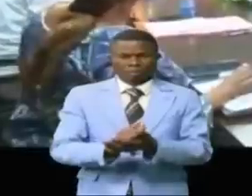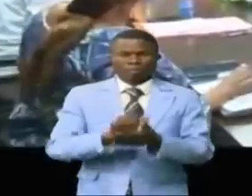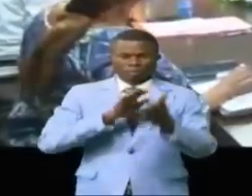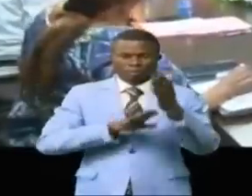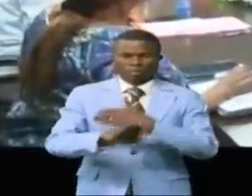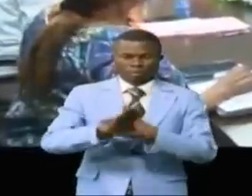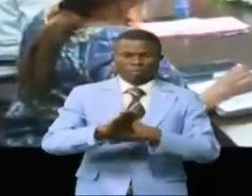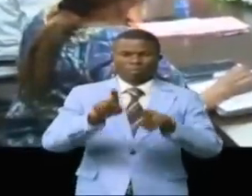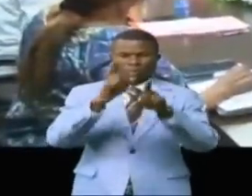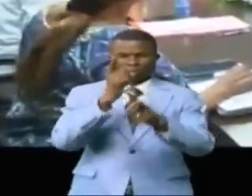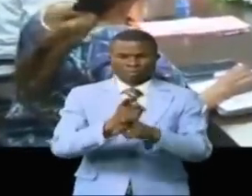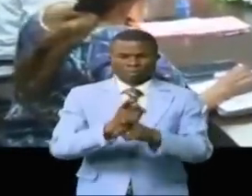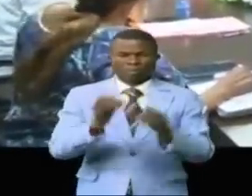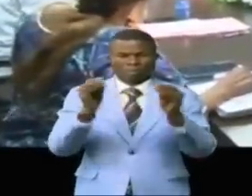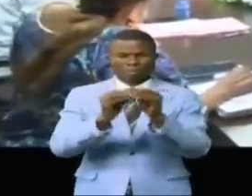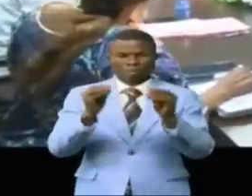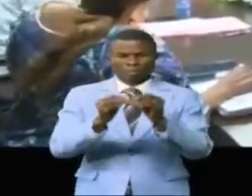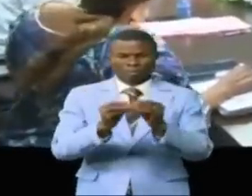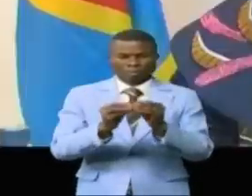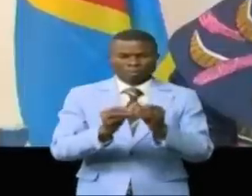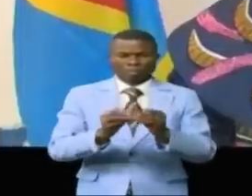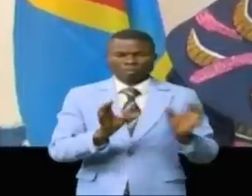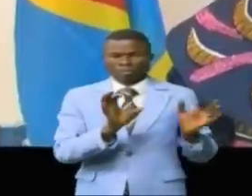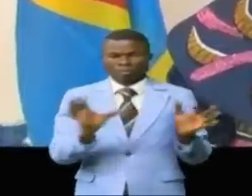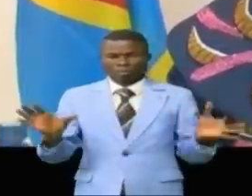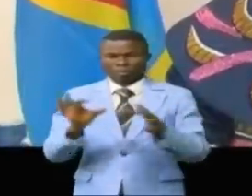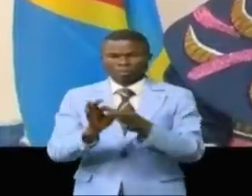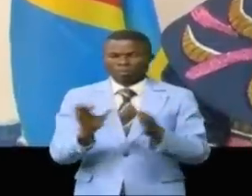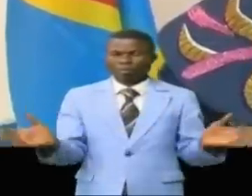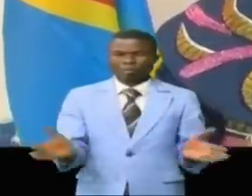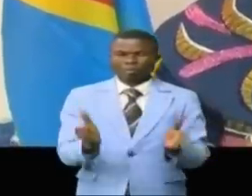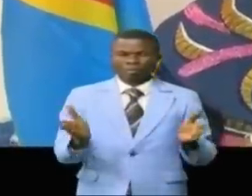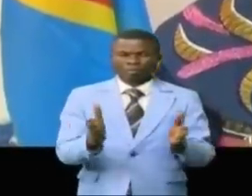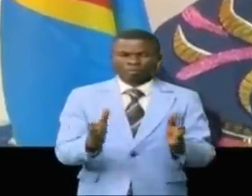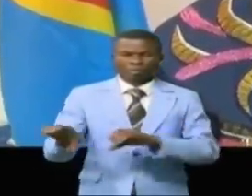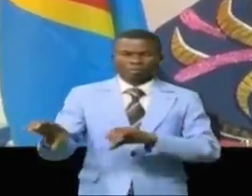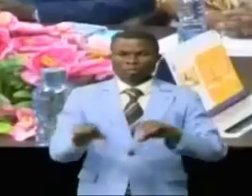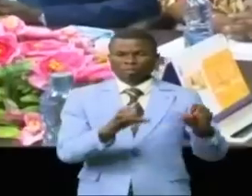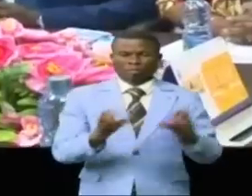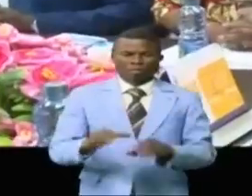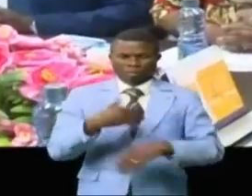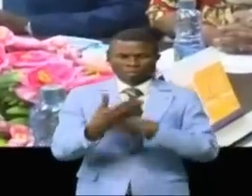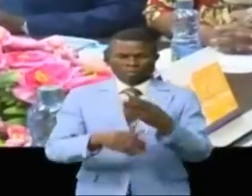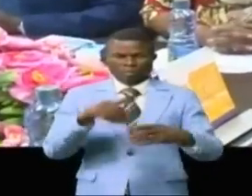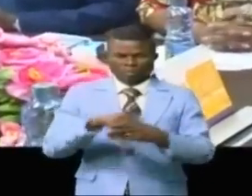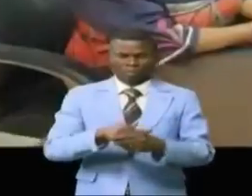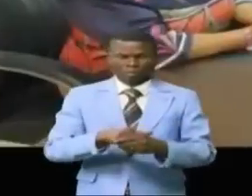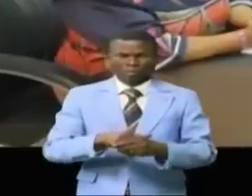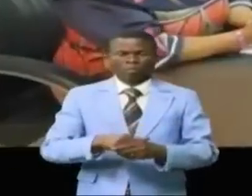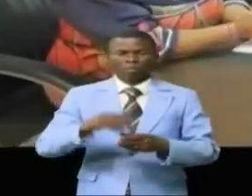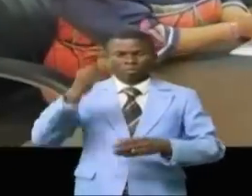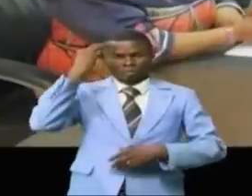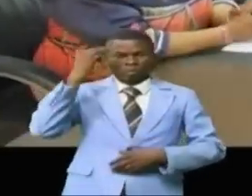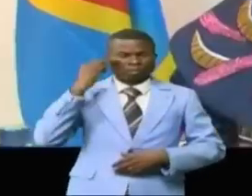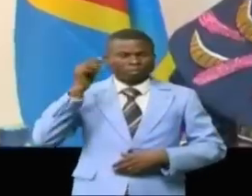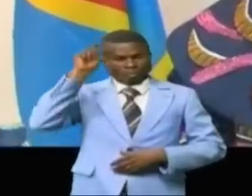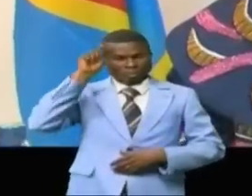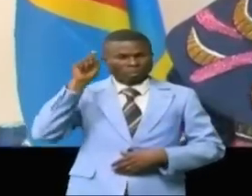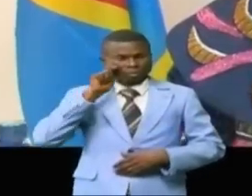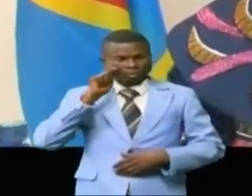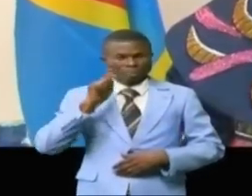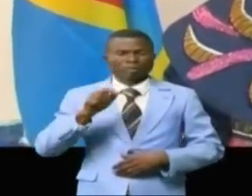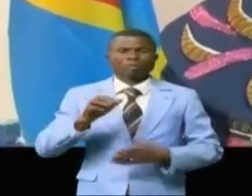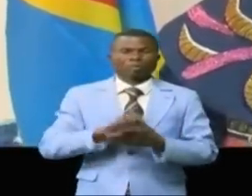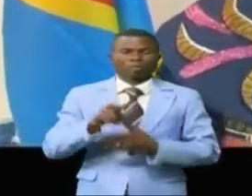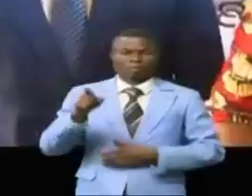par ailleurs cette réunion d'harmonisation et d'encouragement des activités amenées autour de la patronne du genre, Mireille Massangou